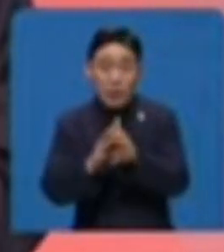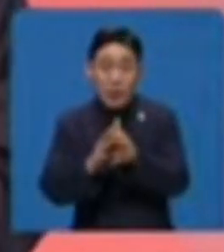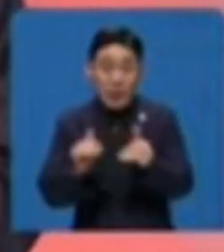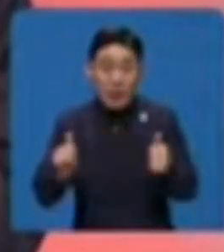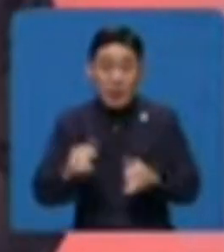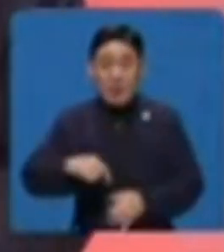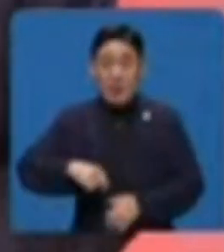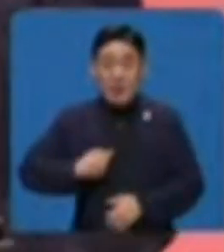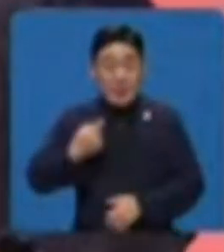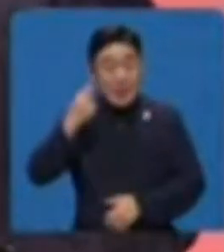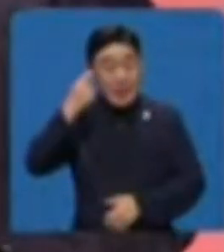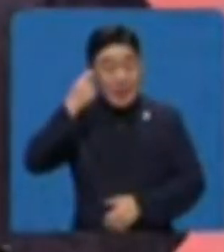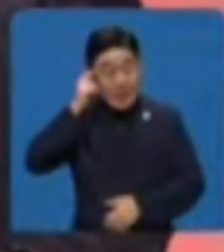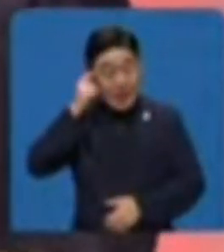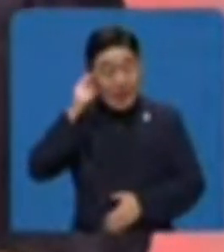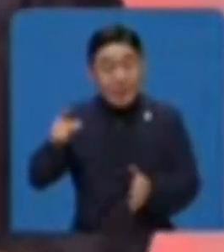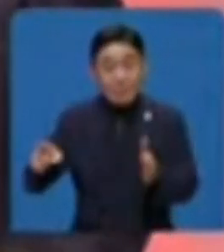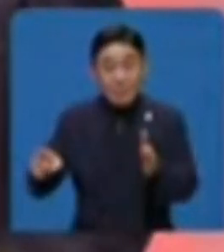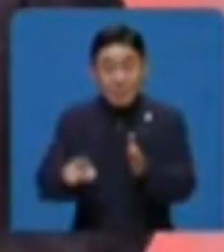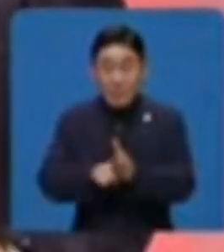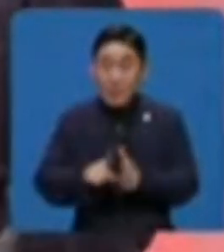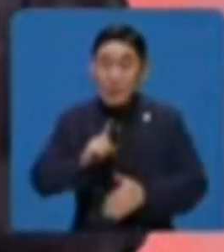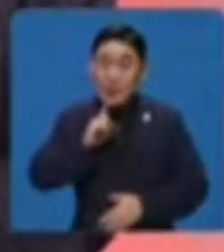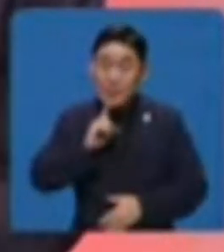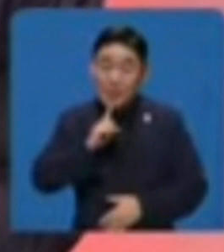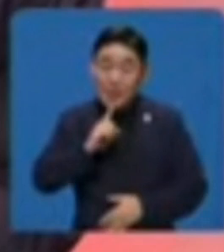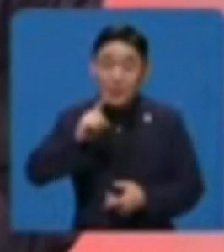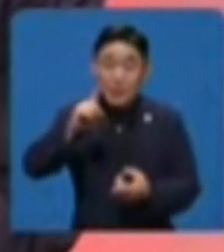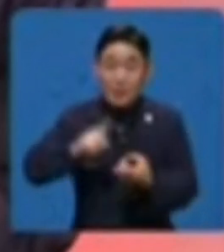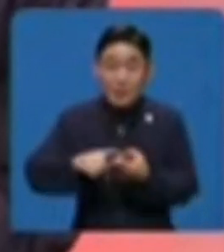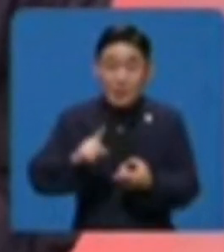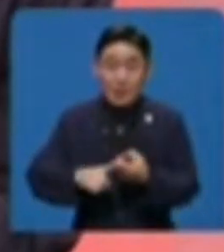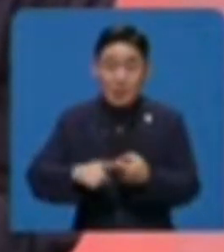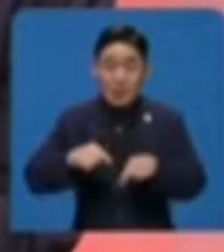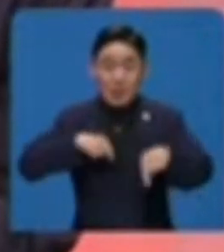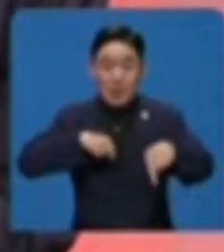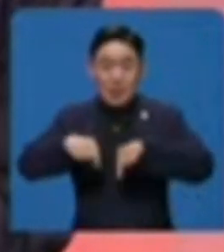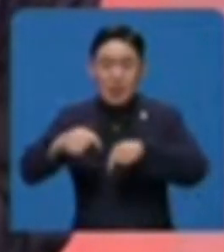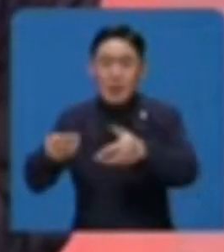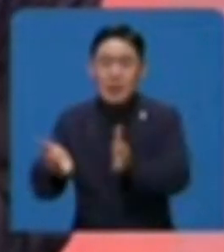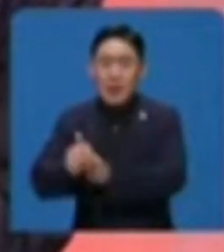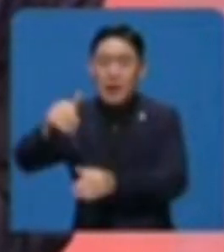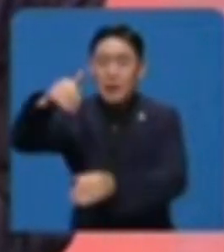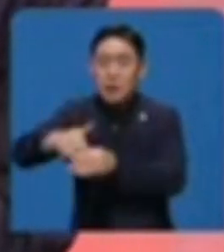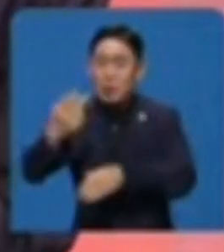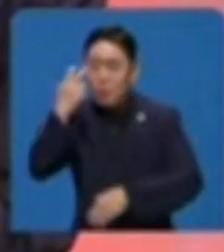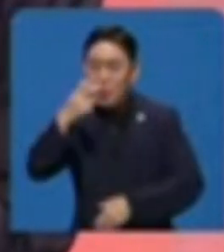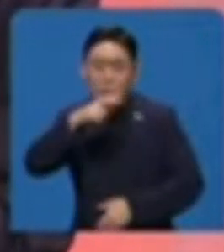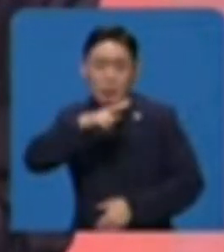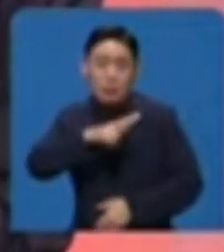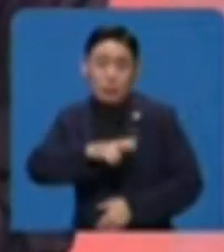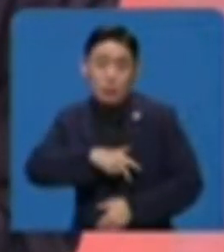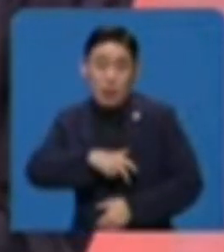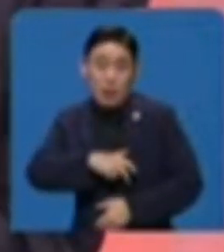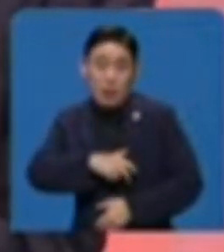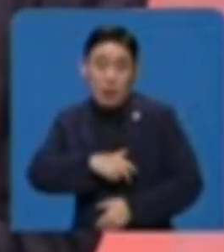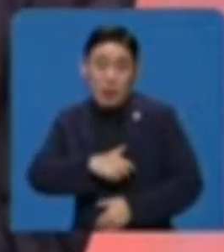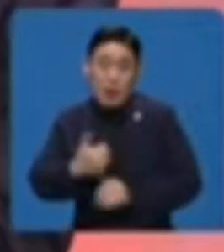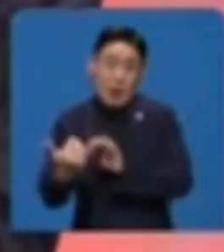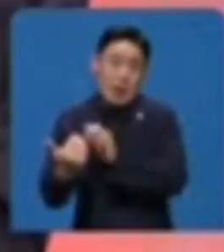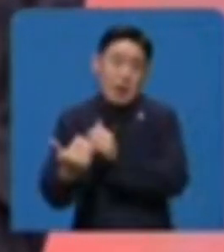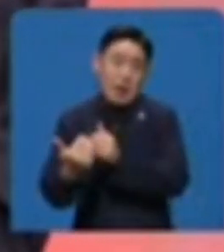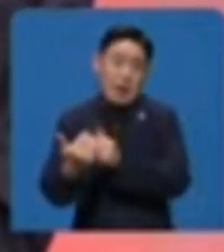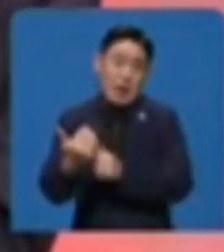네. 자신의 소신과 신념을 가지고 주장하고 있는 것을 당 선관위가 네. 전방위적으로 이렇게 막는 게